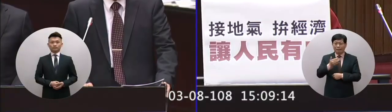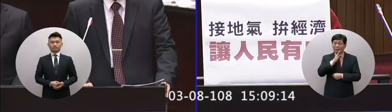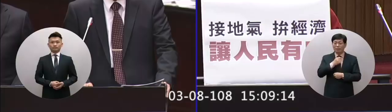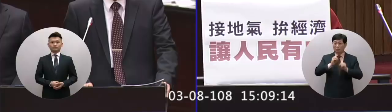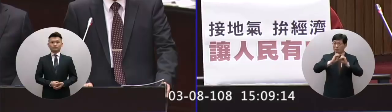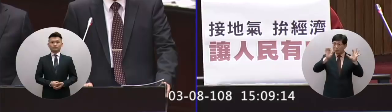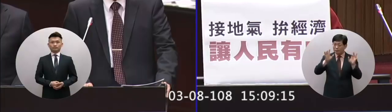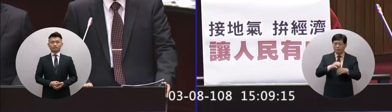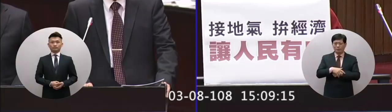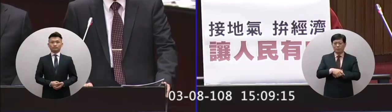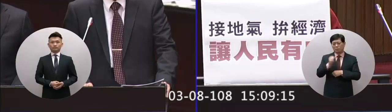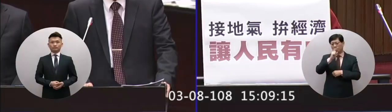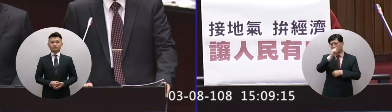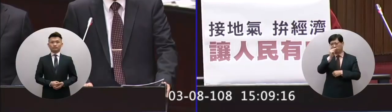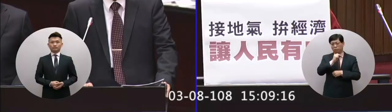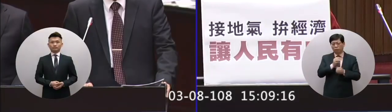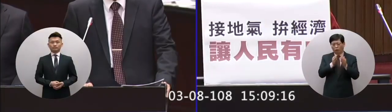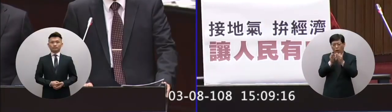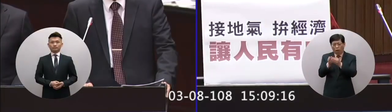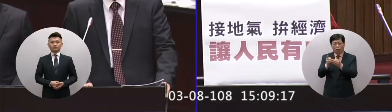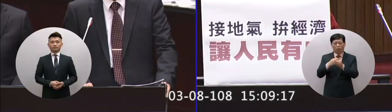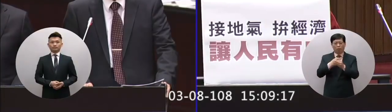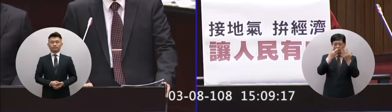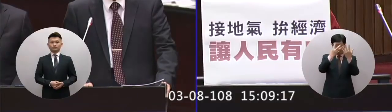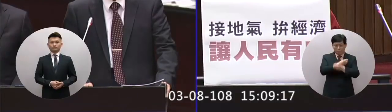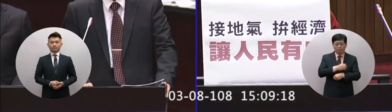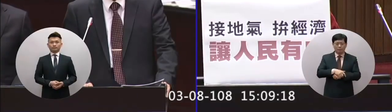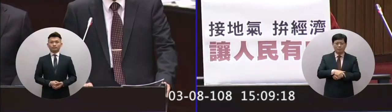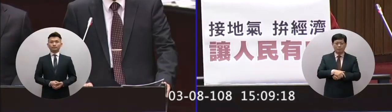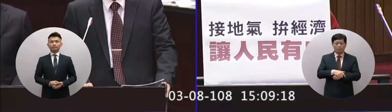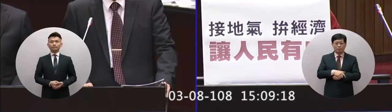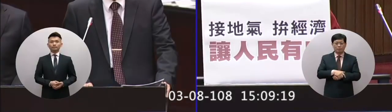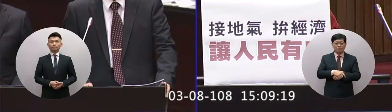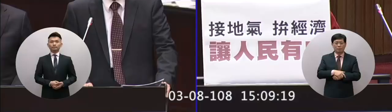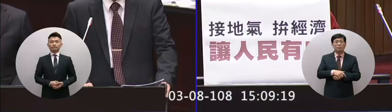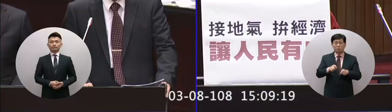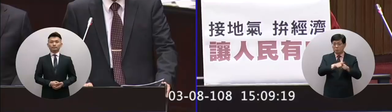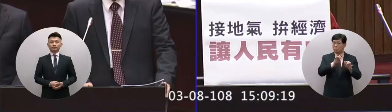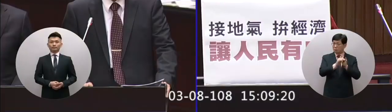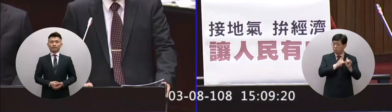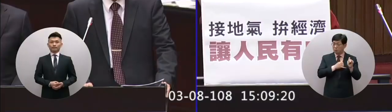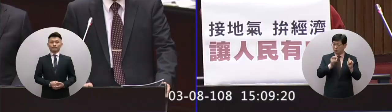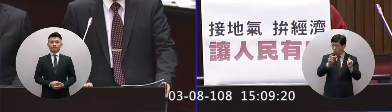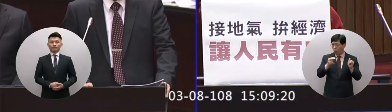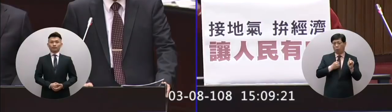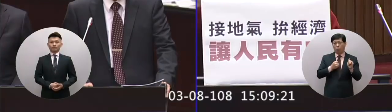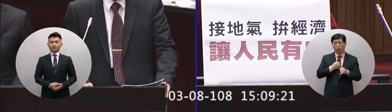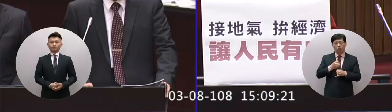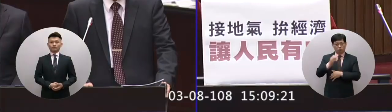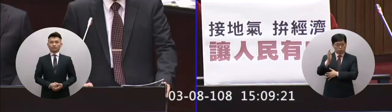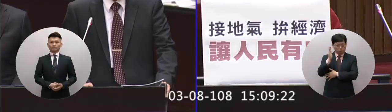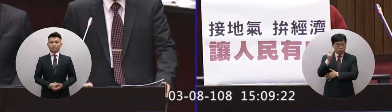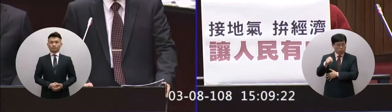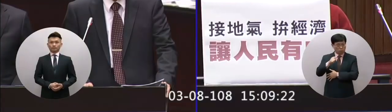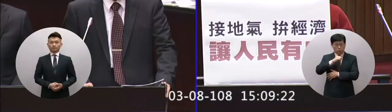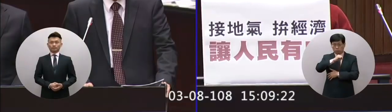在宣传上面，不要容易让人家误会。那最重要是要让一般老百姓知道。政府